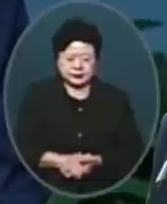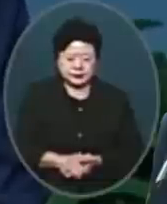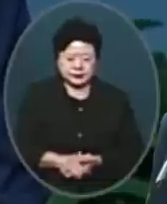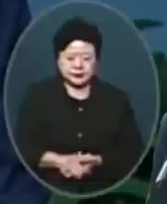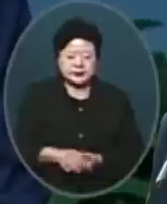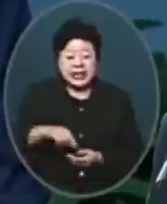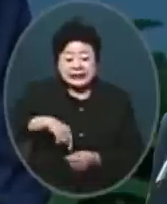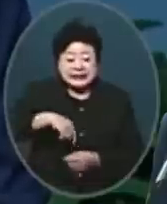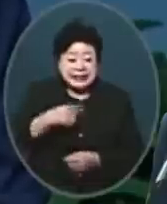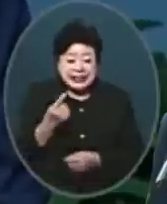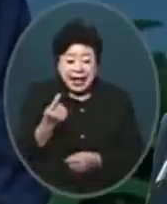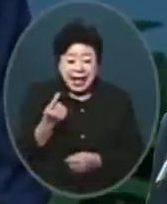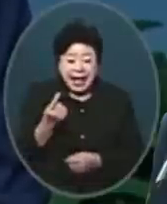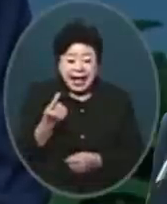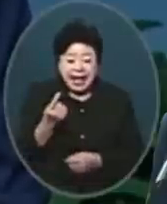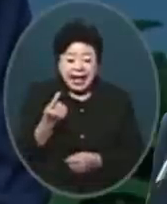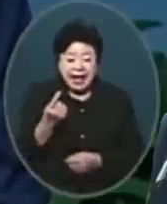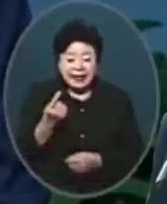자기가